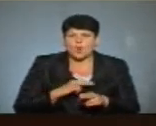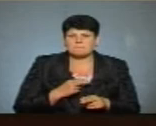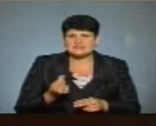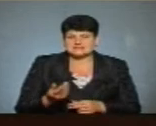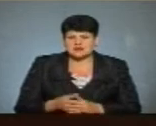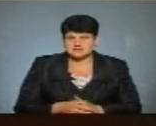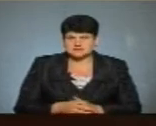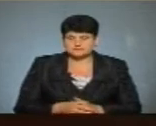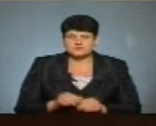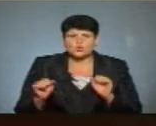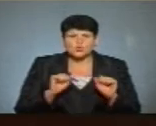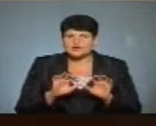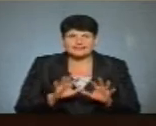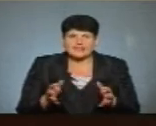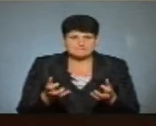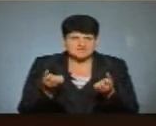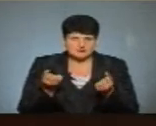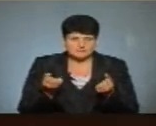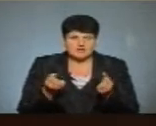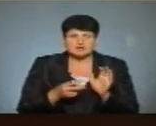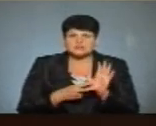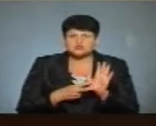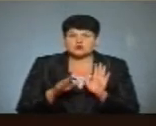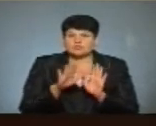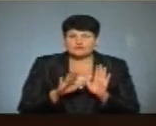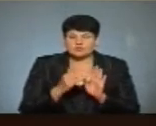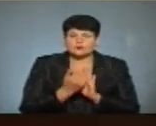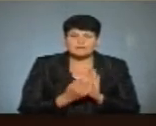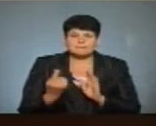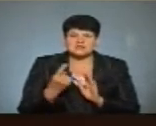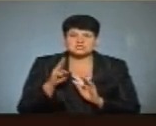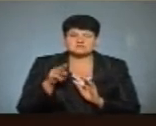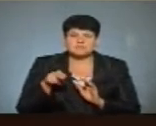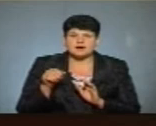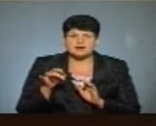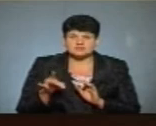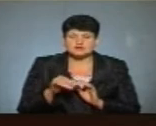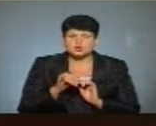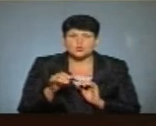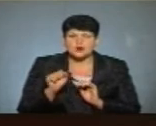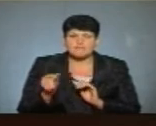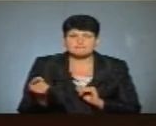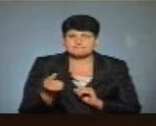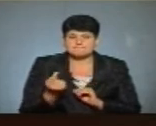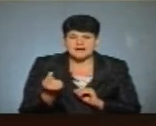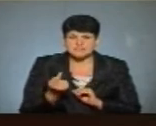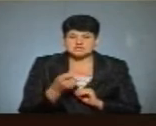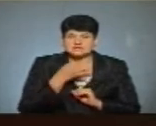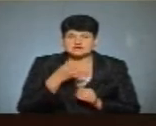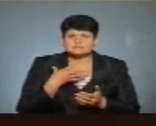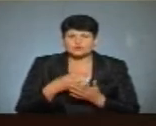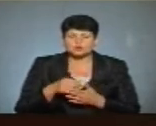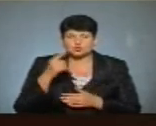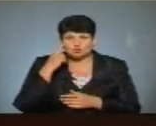що уряд не підтримував, проте 7 вересня у програмі «Перша шпальта» на телеканалі ЮА «Перший» висловив свою